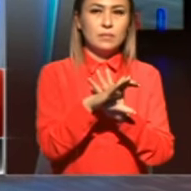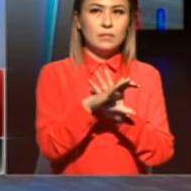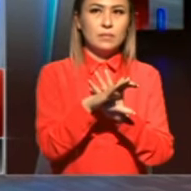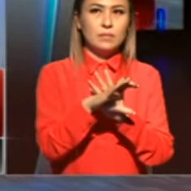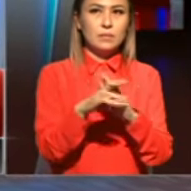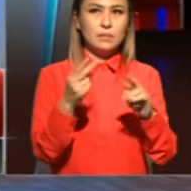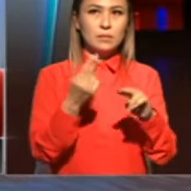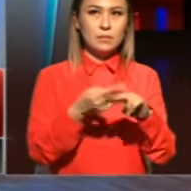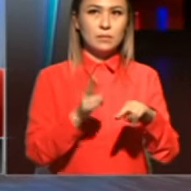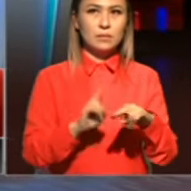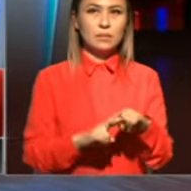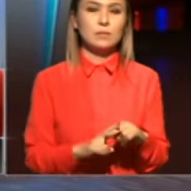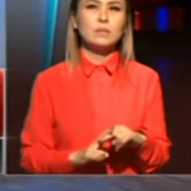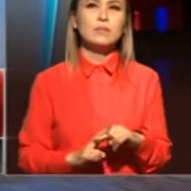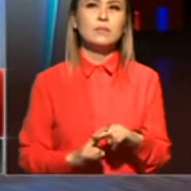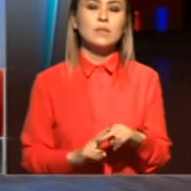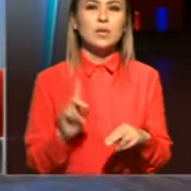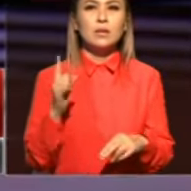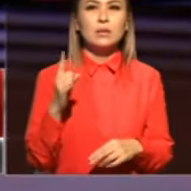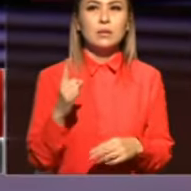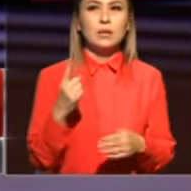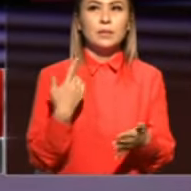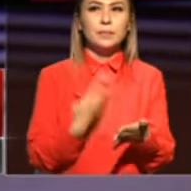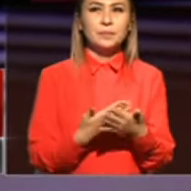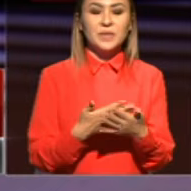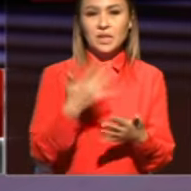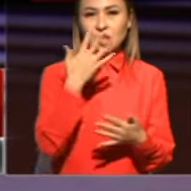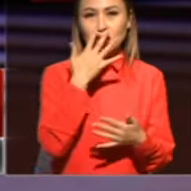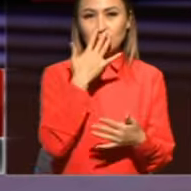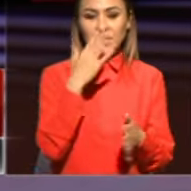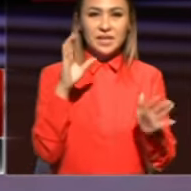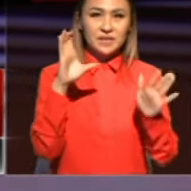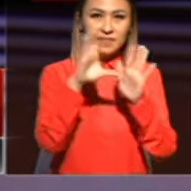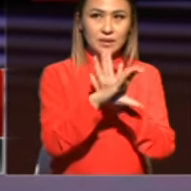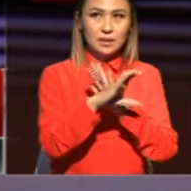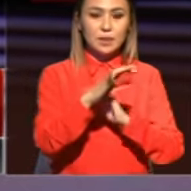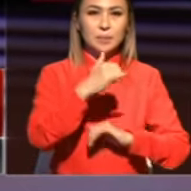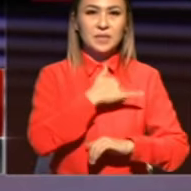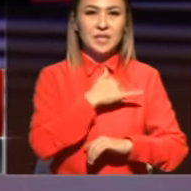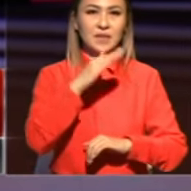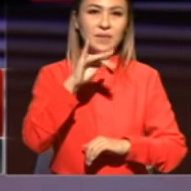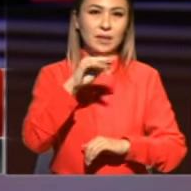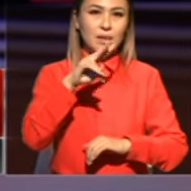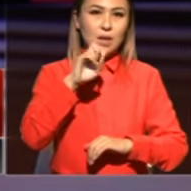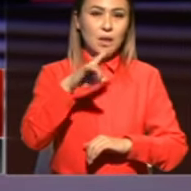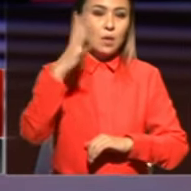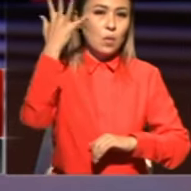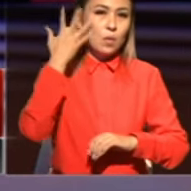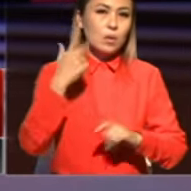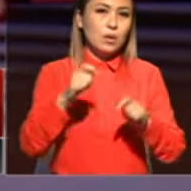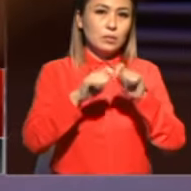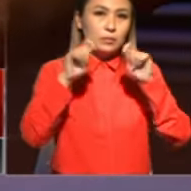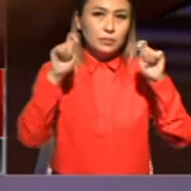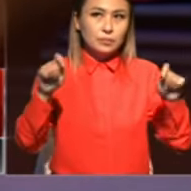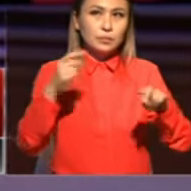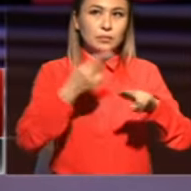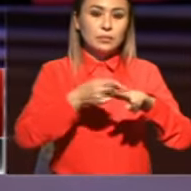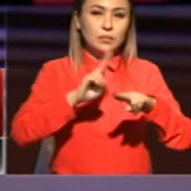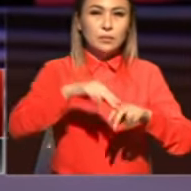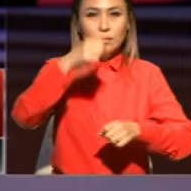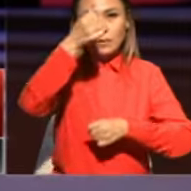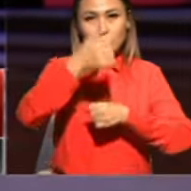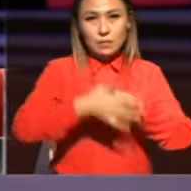ол соған келеді. Неге дейсіз ғой? Өйткені шетелдік инвестор бізде филиалын ашқанда жаңа компаниясы, ояқ орталық